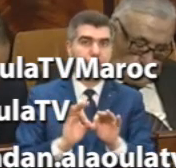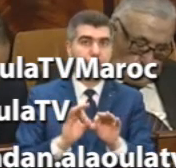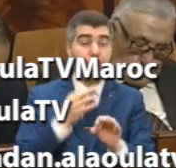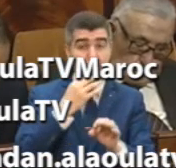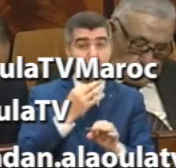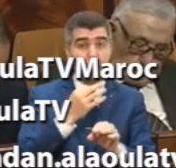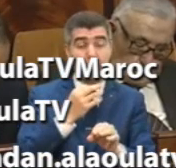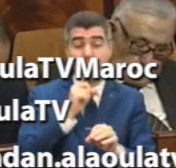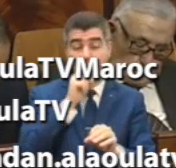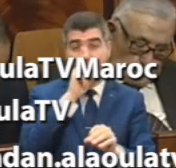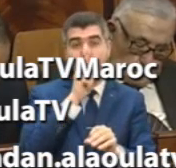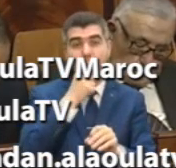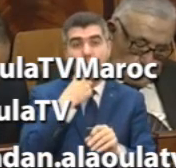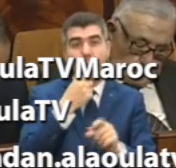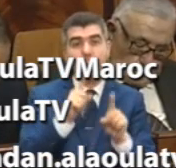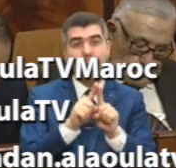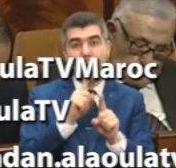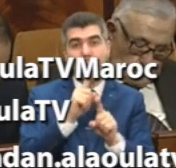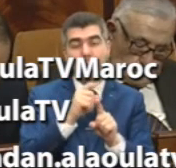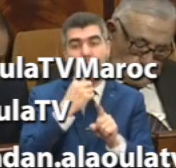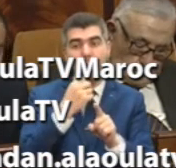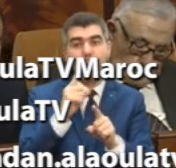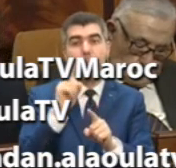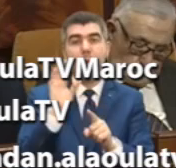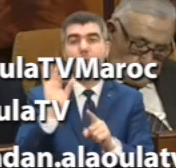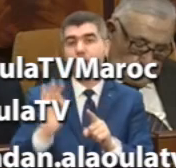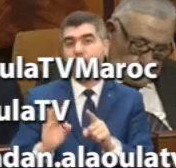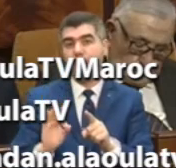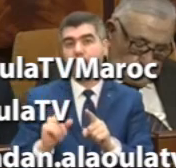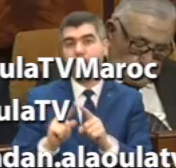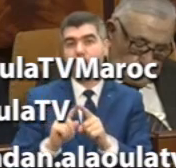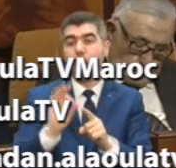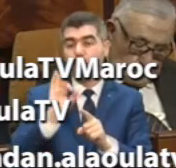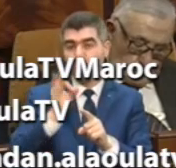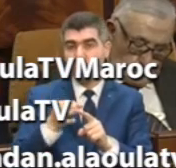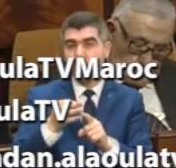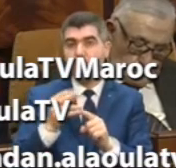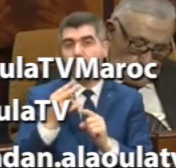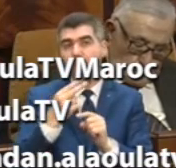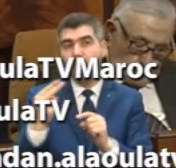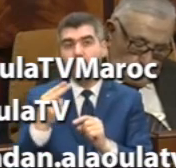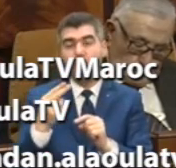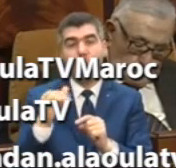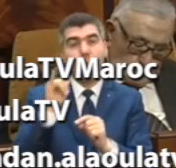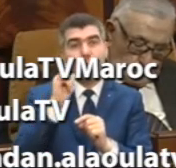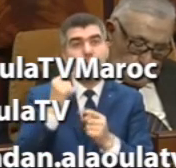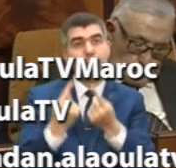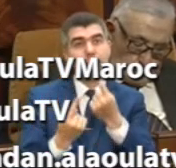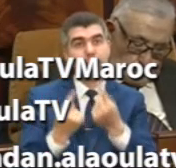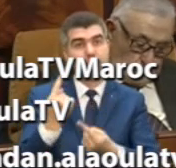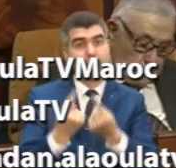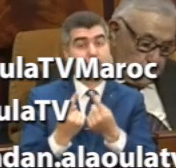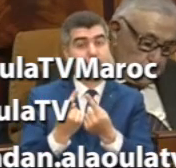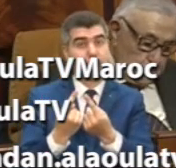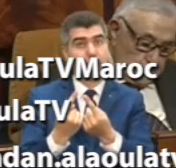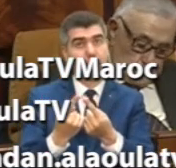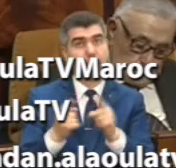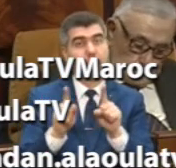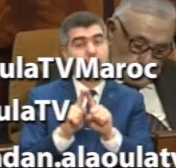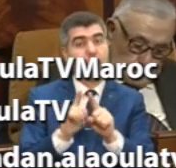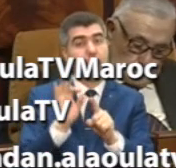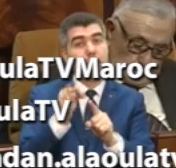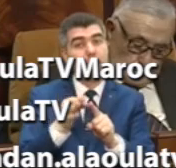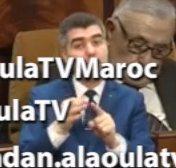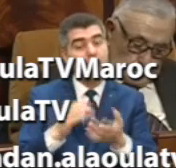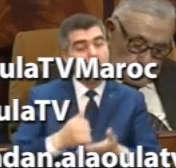الوزير تأكد من هذا الخبر، وإذا كان العكس فتدخل